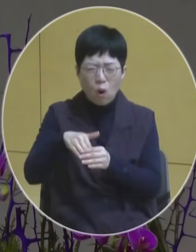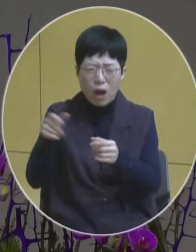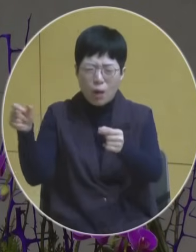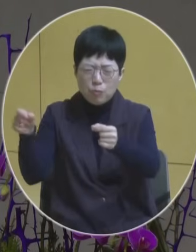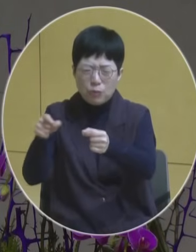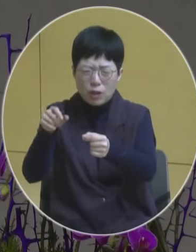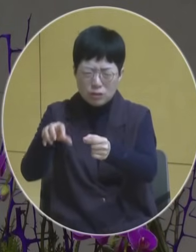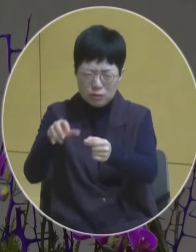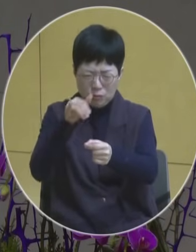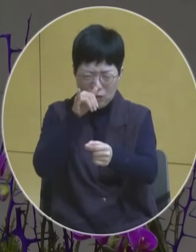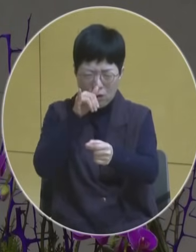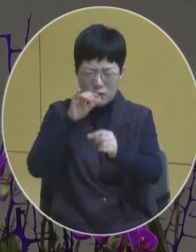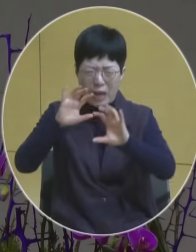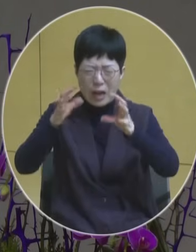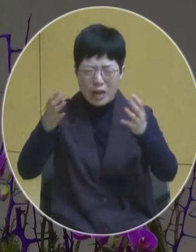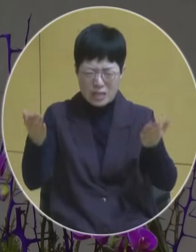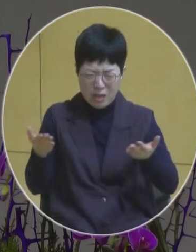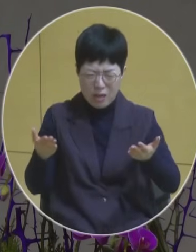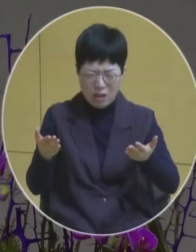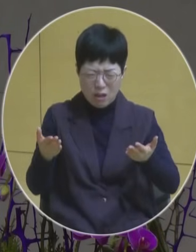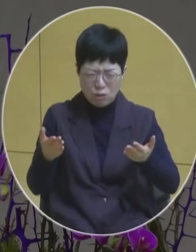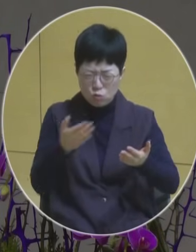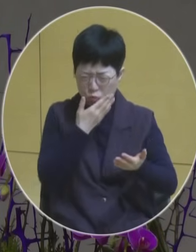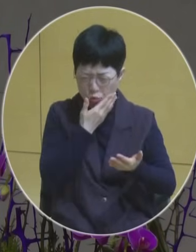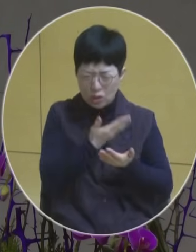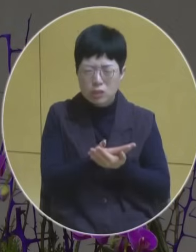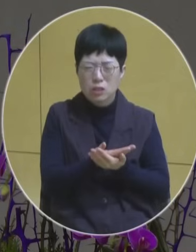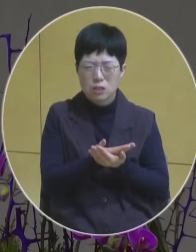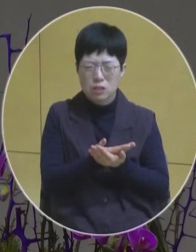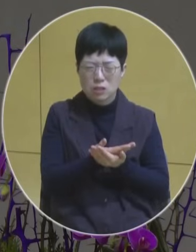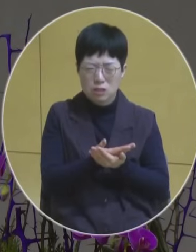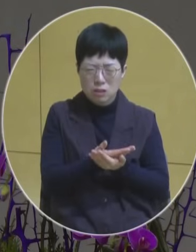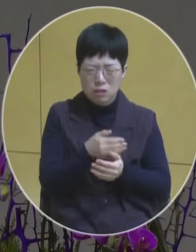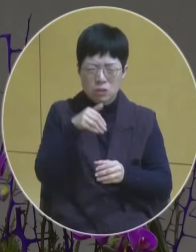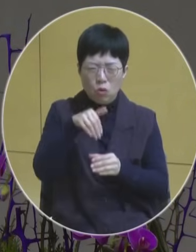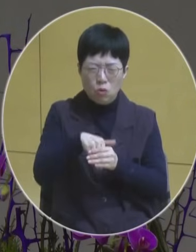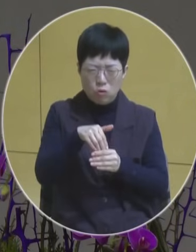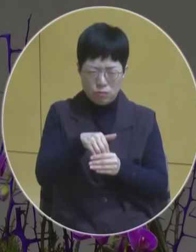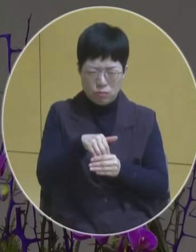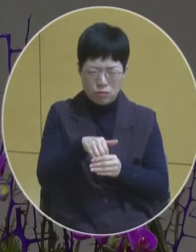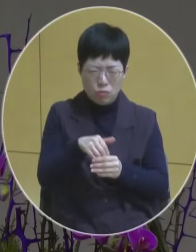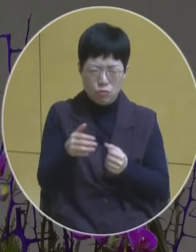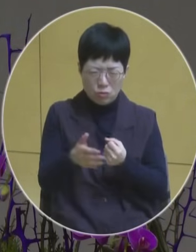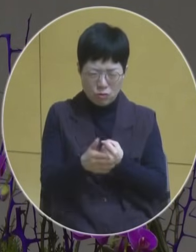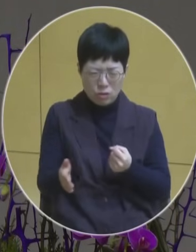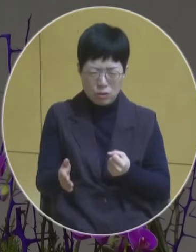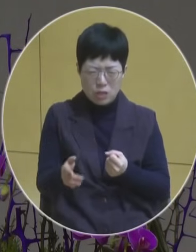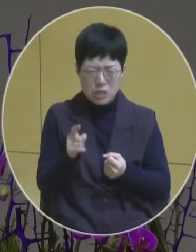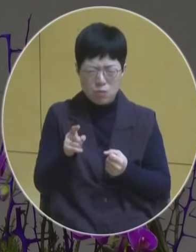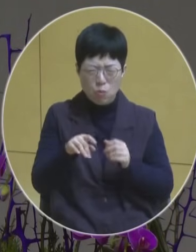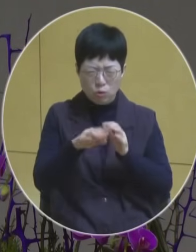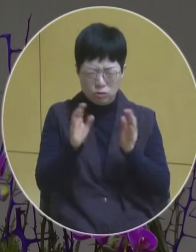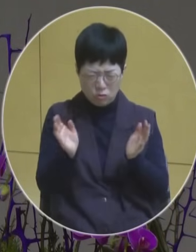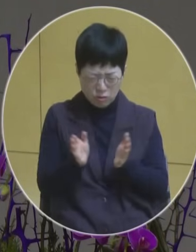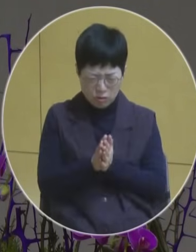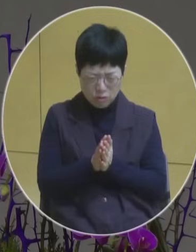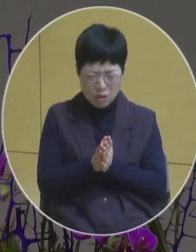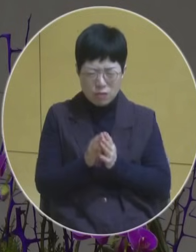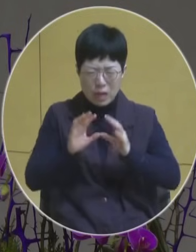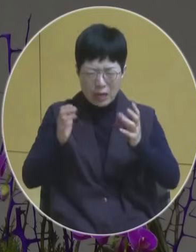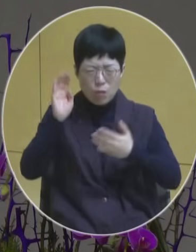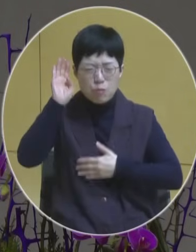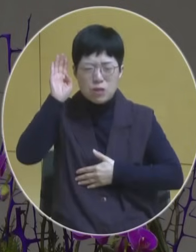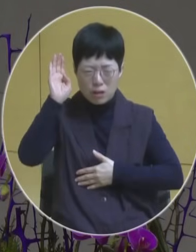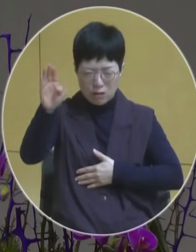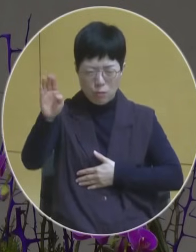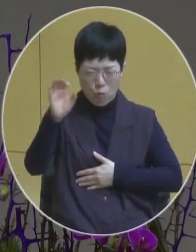하나님 나라의 미래의 분기점이 될 수 있는 중요한 선거입니다. 하나님이 모든 것 다 떠나서 나라의